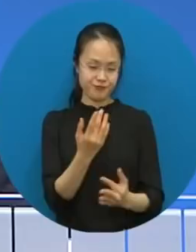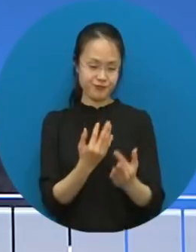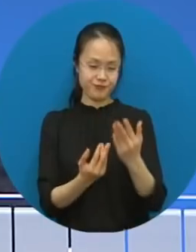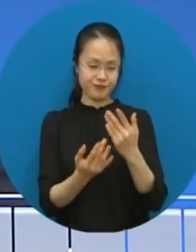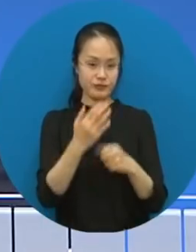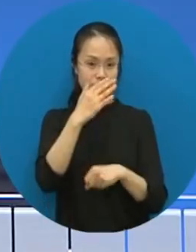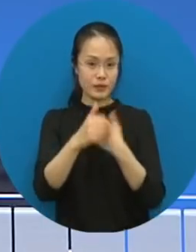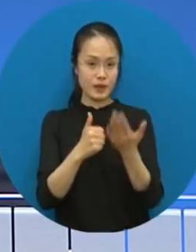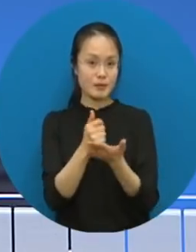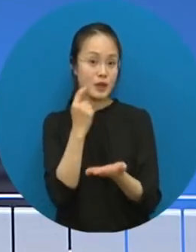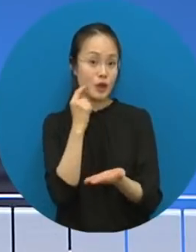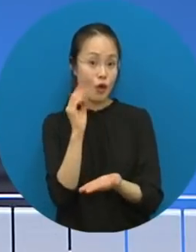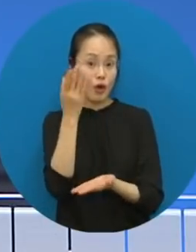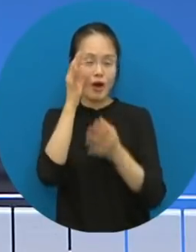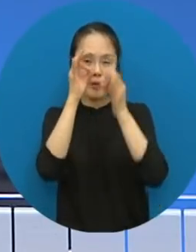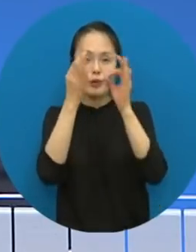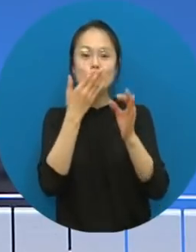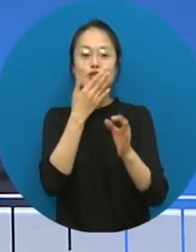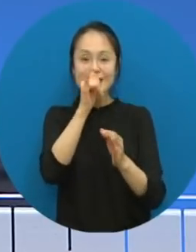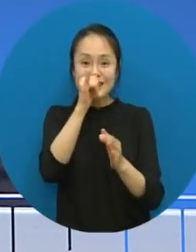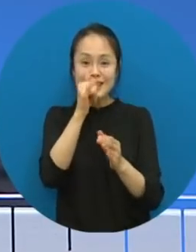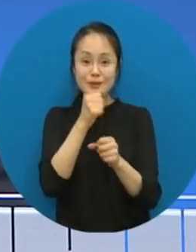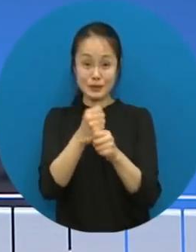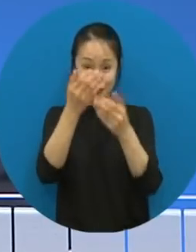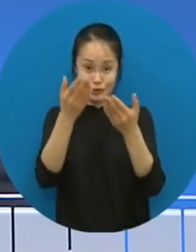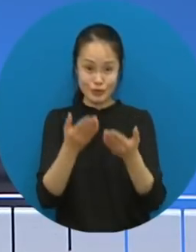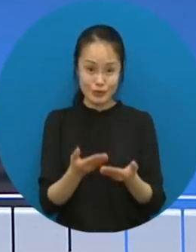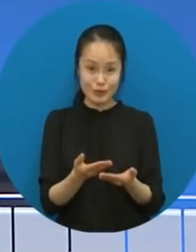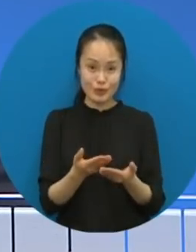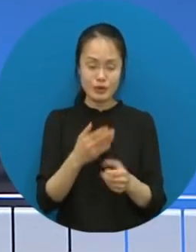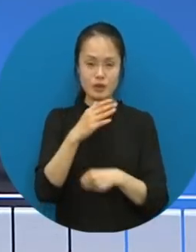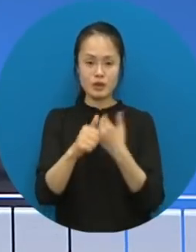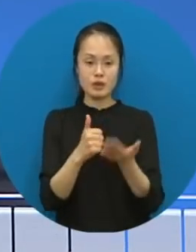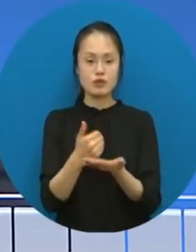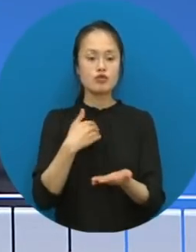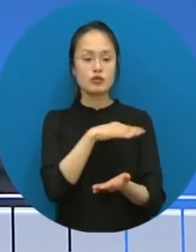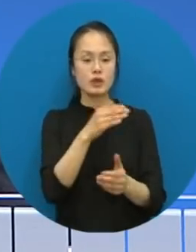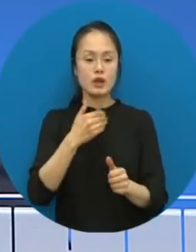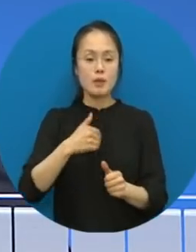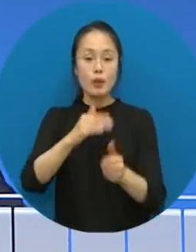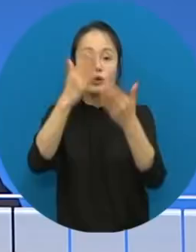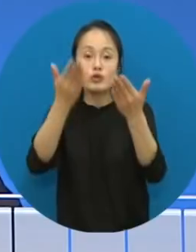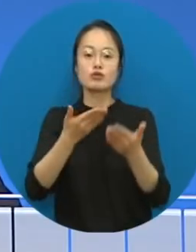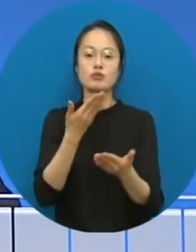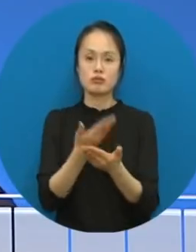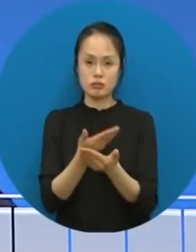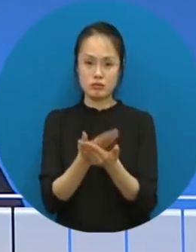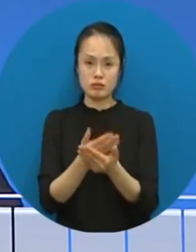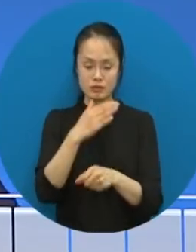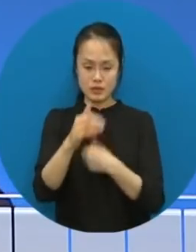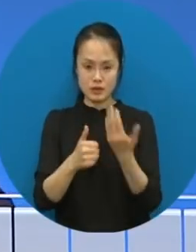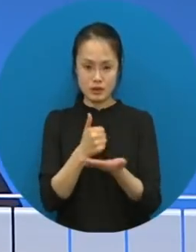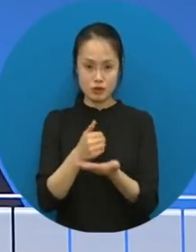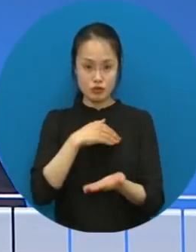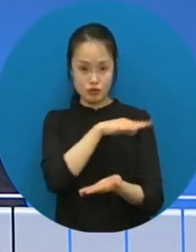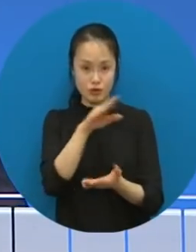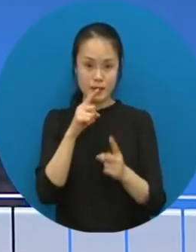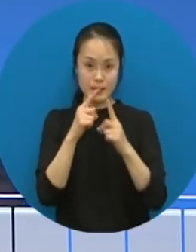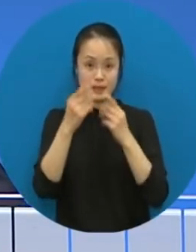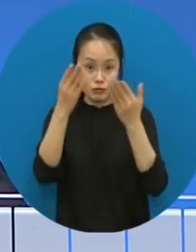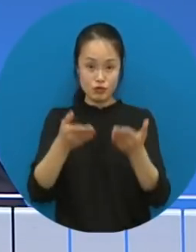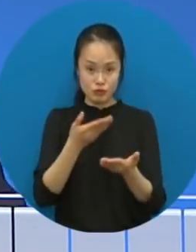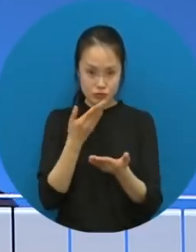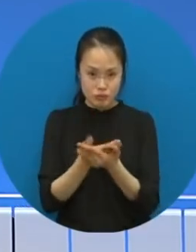보게 하셨으니 하나님 우리를 보내시옵소서. 하나님 우리에게 말씀하여 주사 우리가